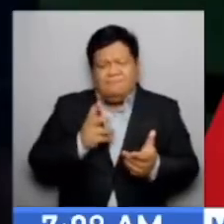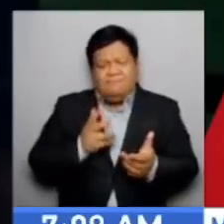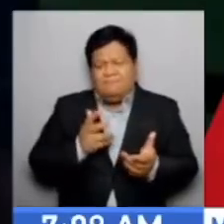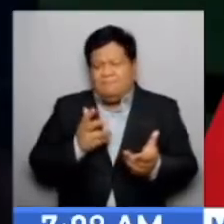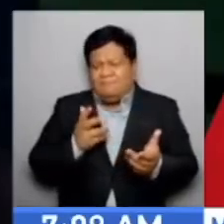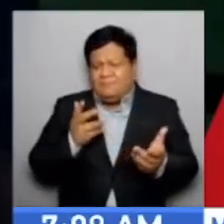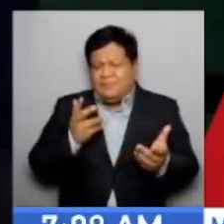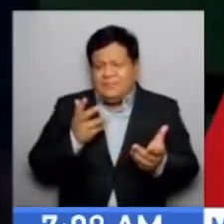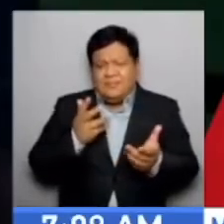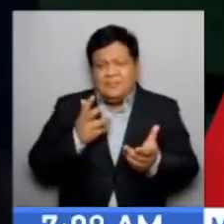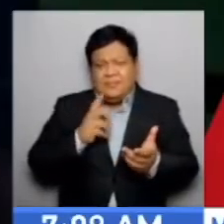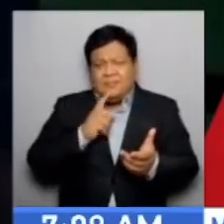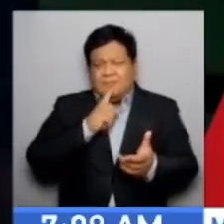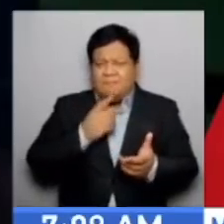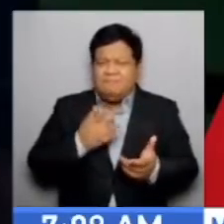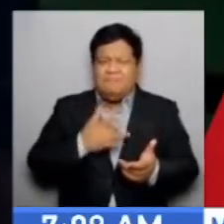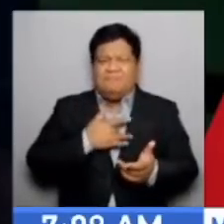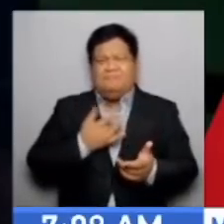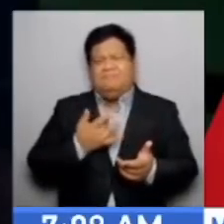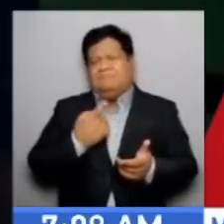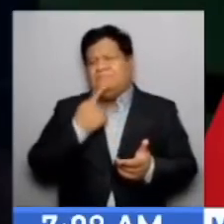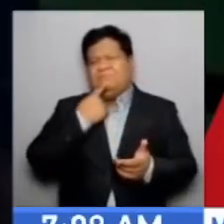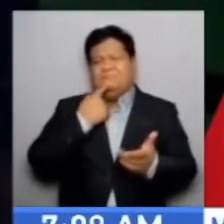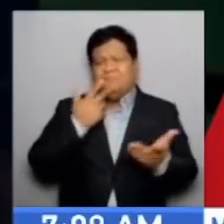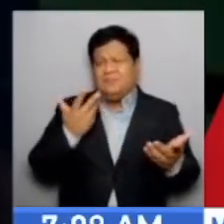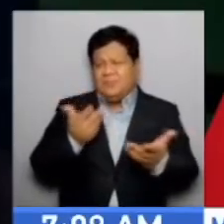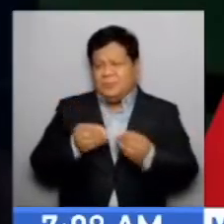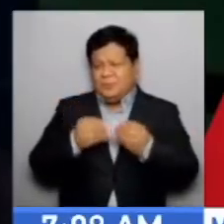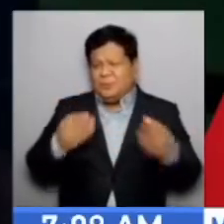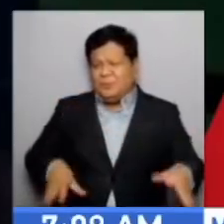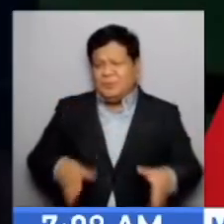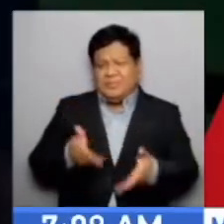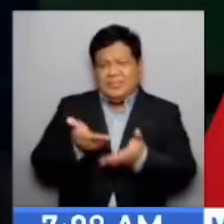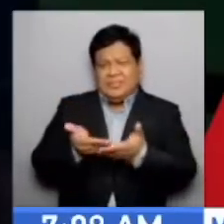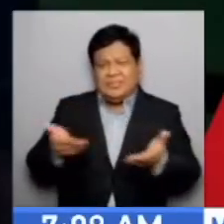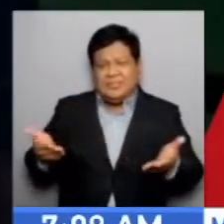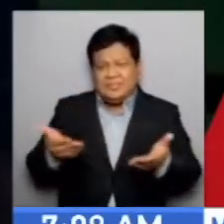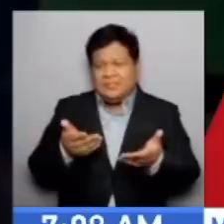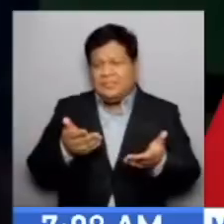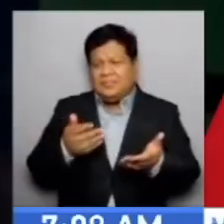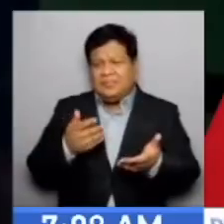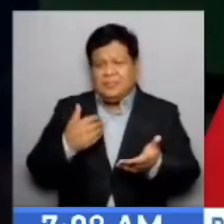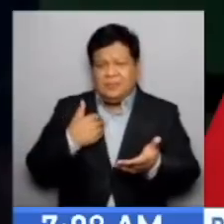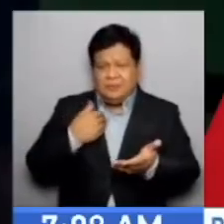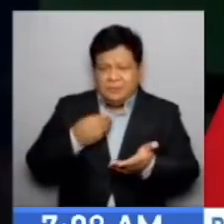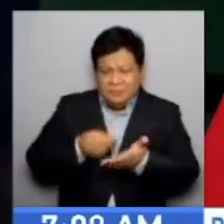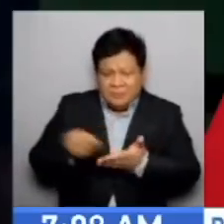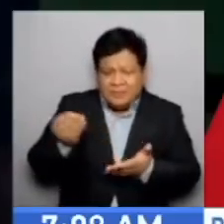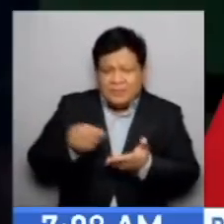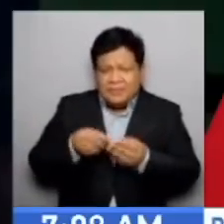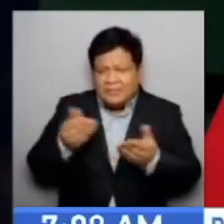panghinayang sa mga gamit na ipon, na ipundar. Paghihirap na kami, sir.